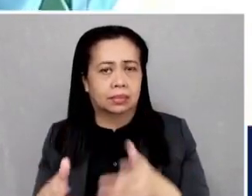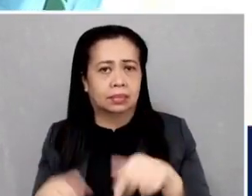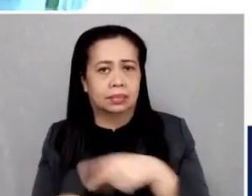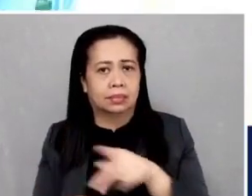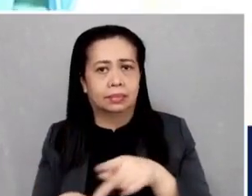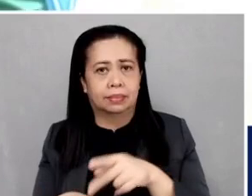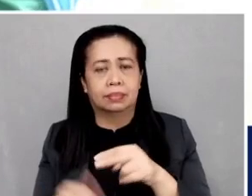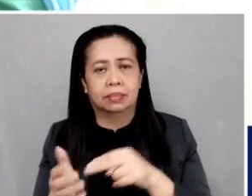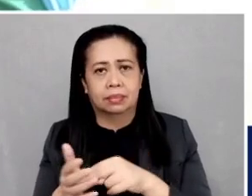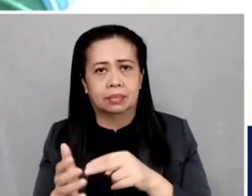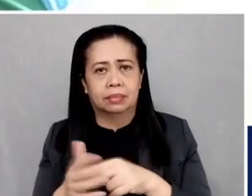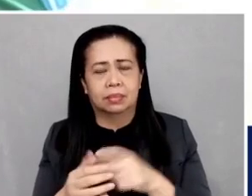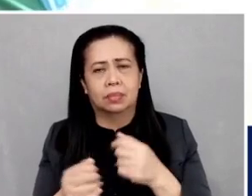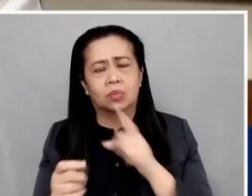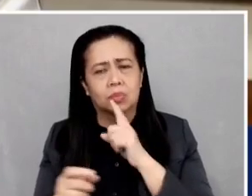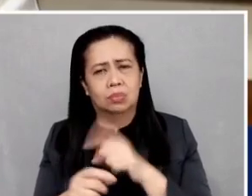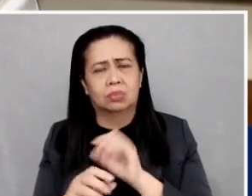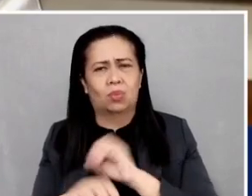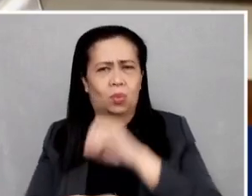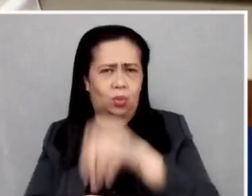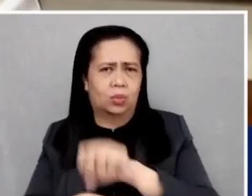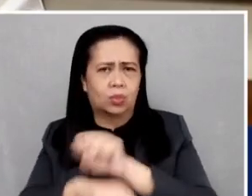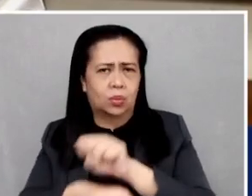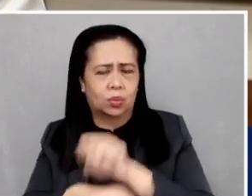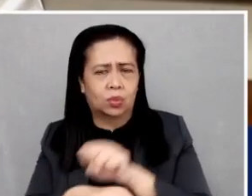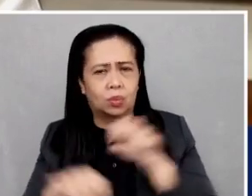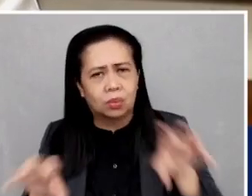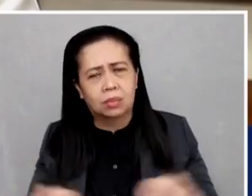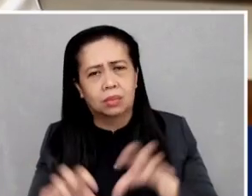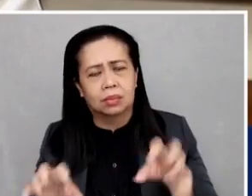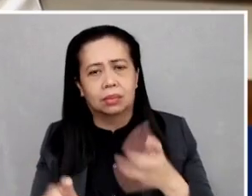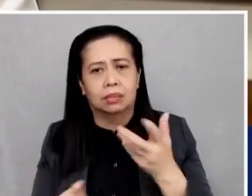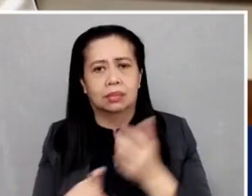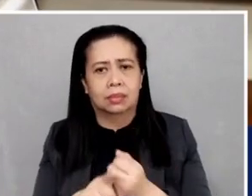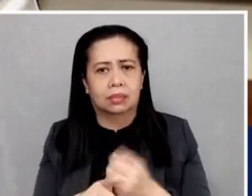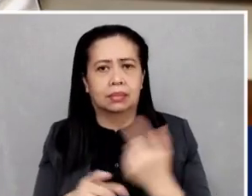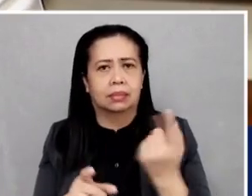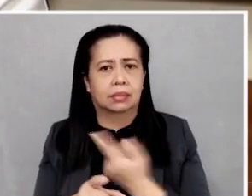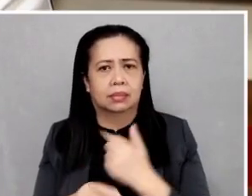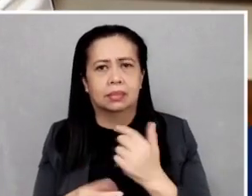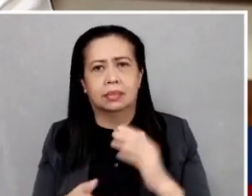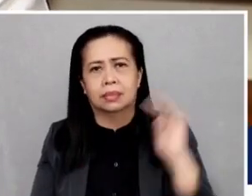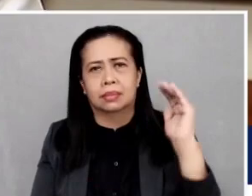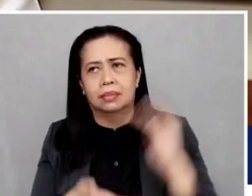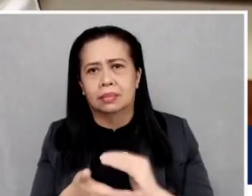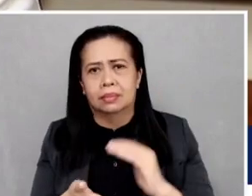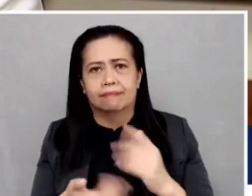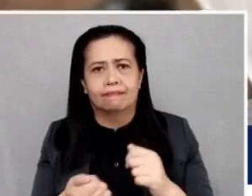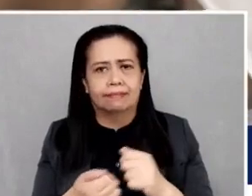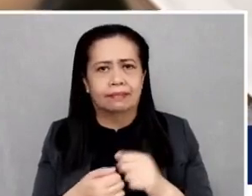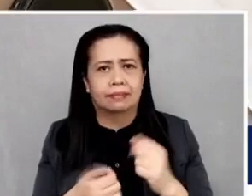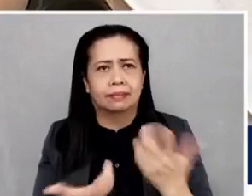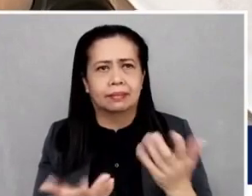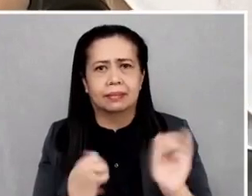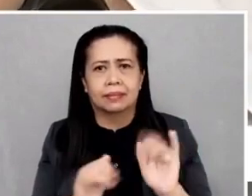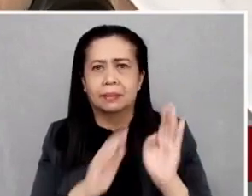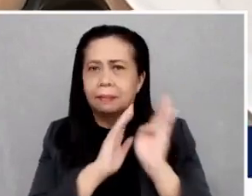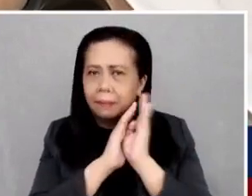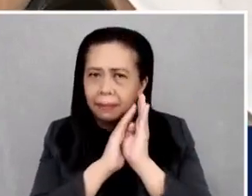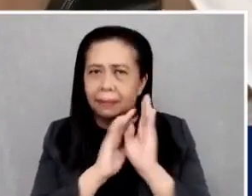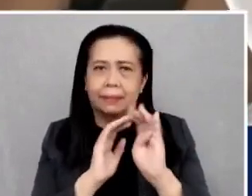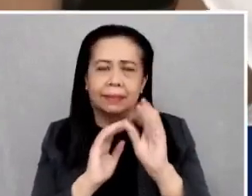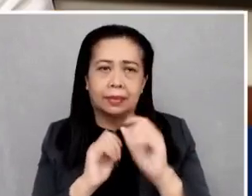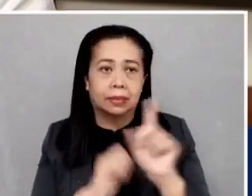Pilipinas, bugbog sa trabaho. Immediate impact niyan para tayong nabawasan ng bed capacity. Kasi ang isang